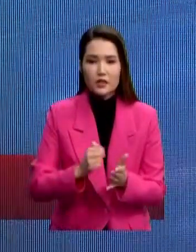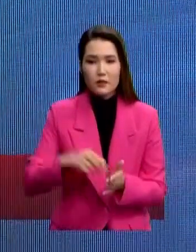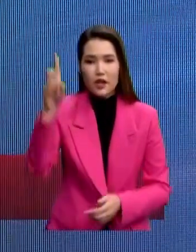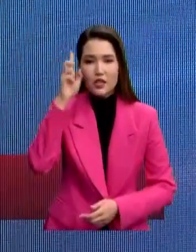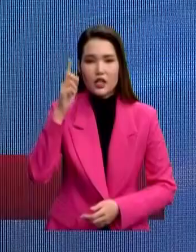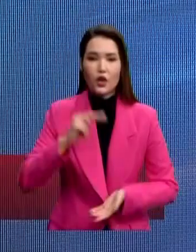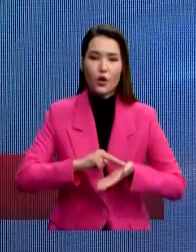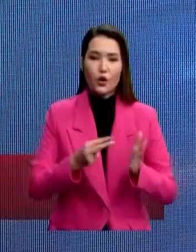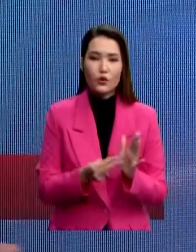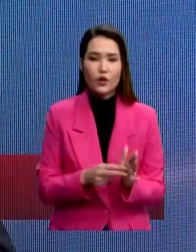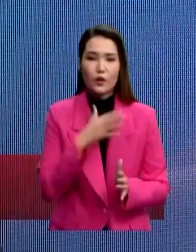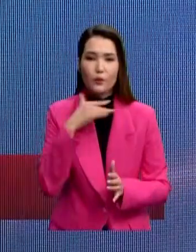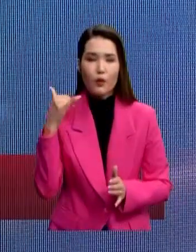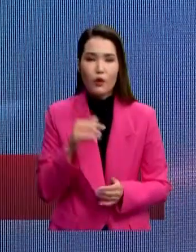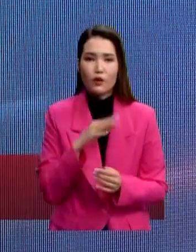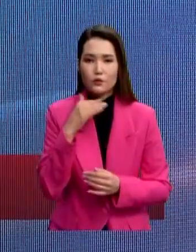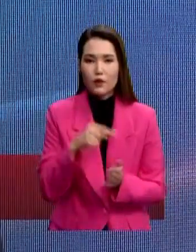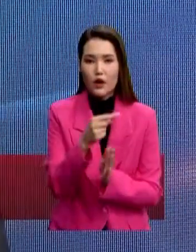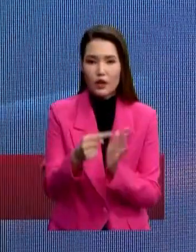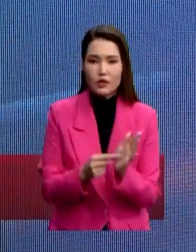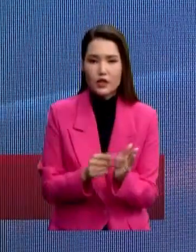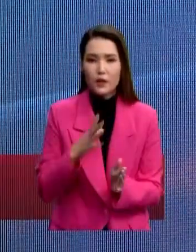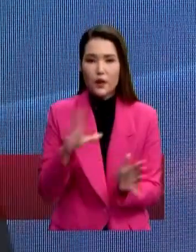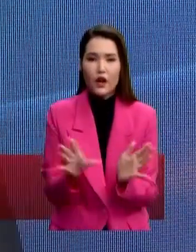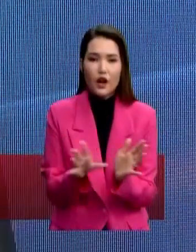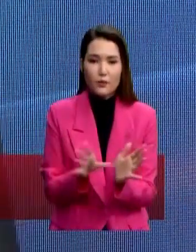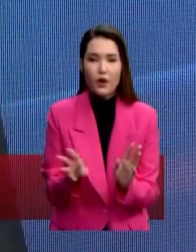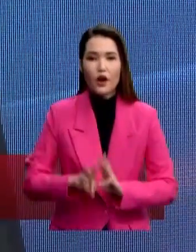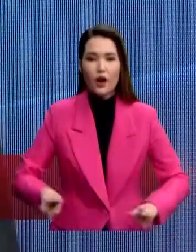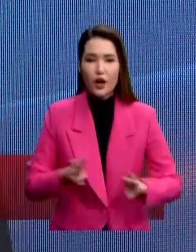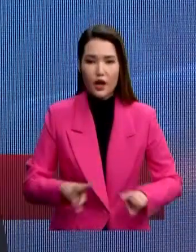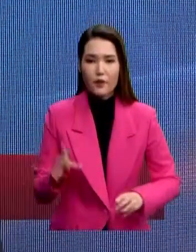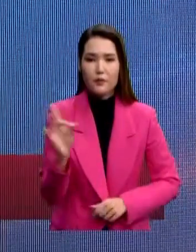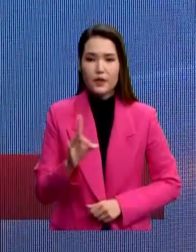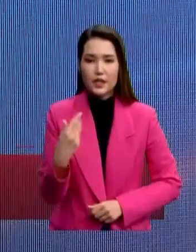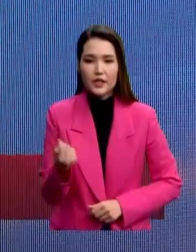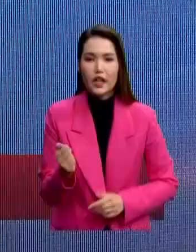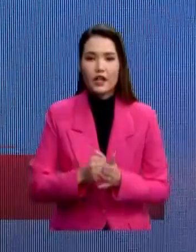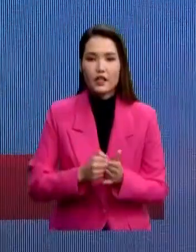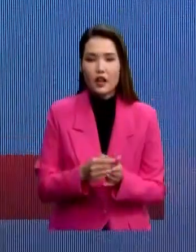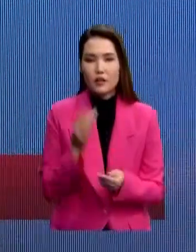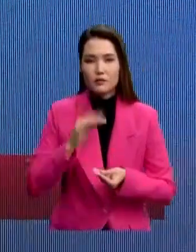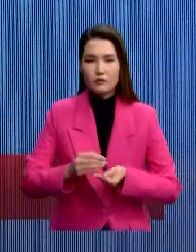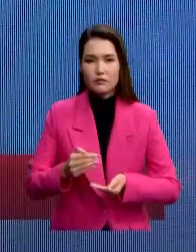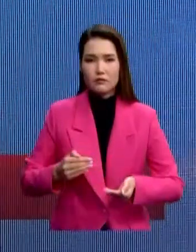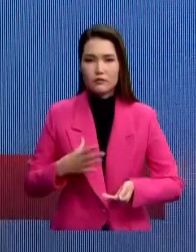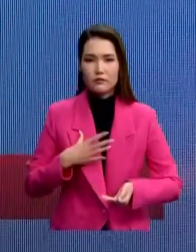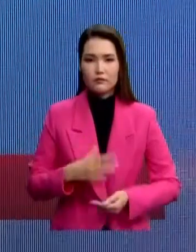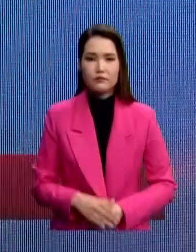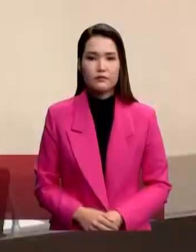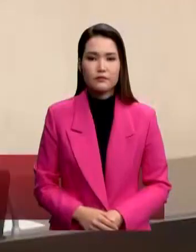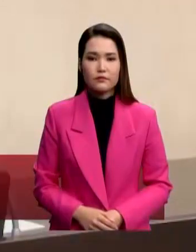газдандыру жобаларына қатысты көп сұрақ қойды. Алайда энергетика министрлігінің шенділері ежіктеді де қалды.